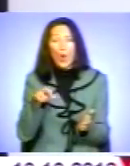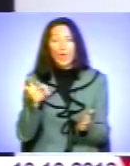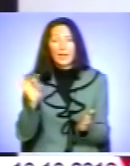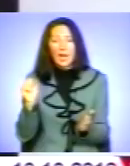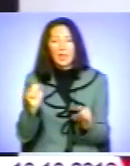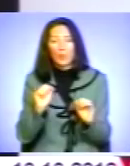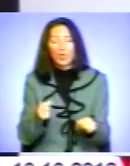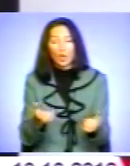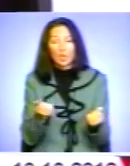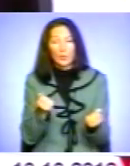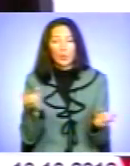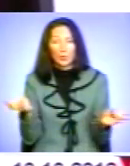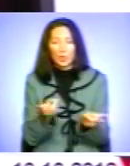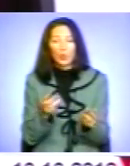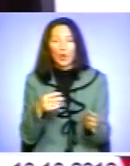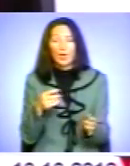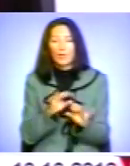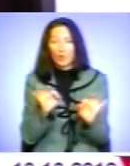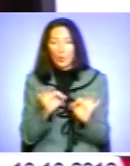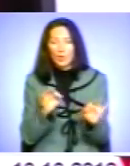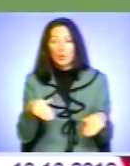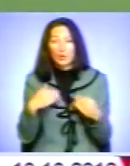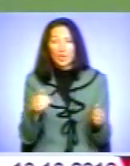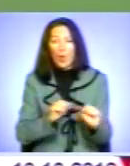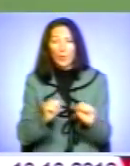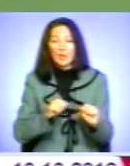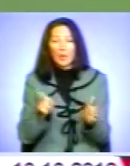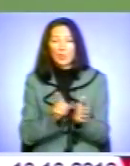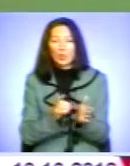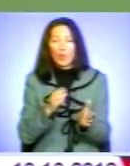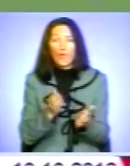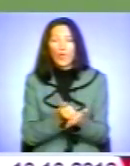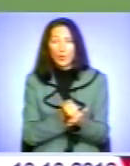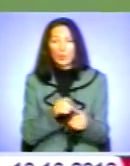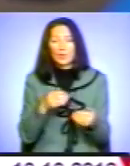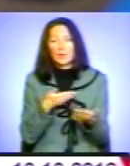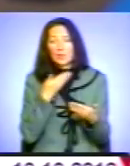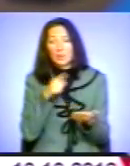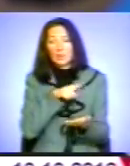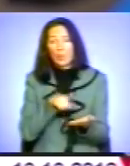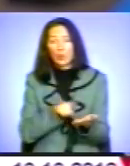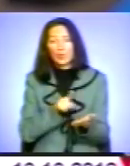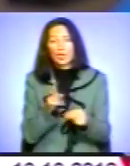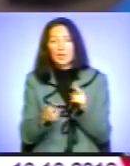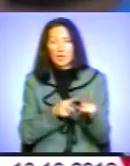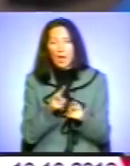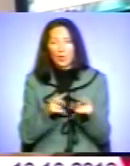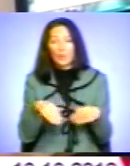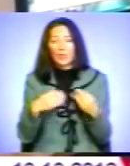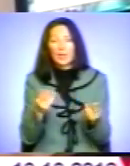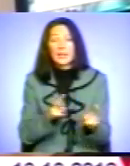потрібну інформацію, а й звернутися в управління Пенсійного фонду із запитом чи скаргою. Дане звернення, коли воно